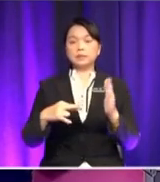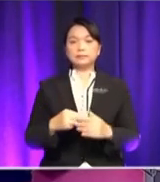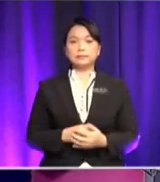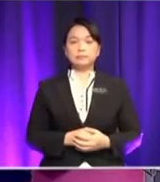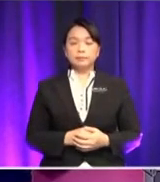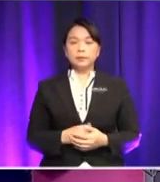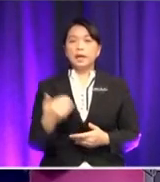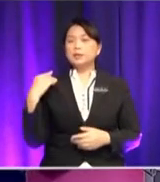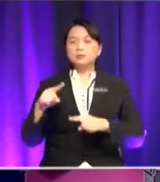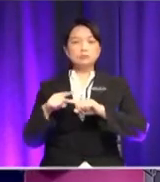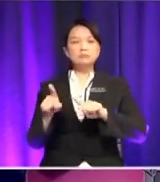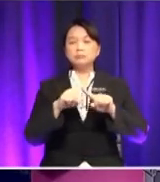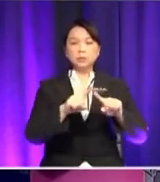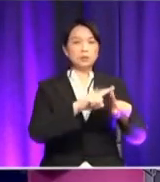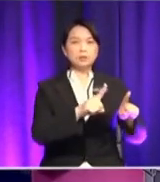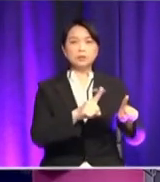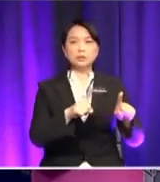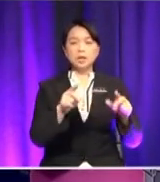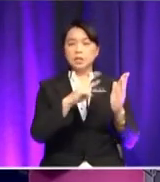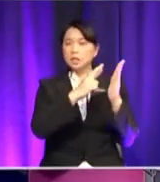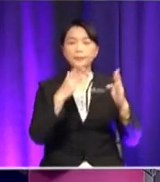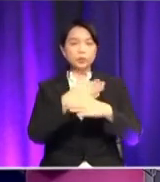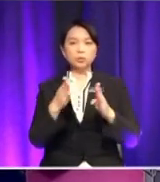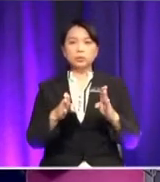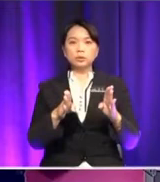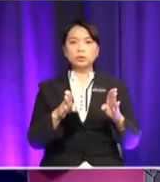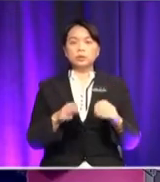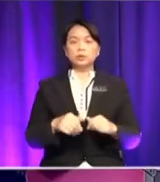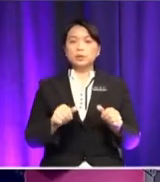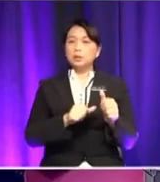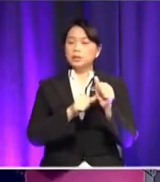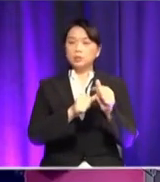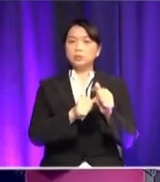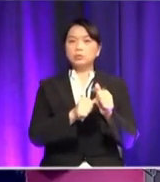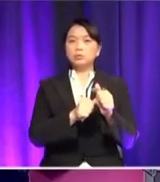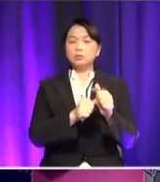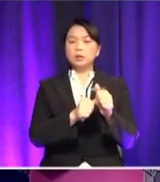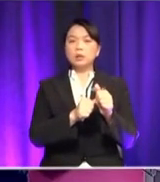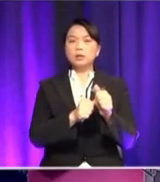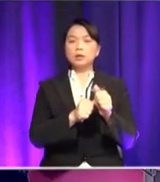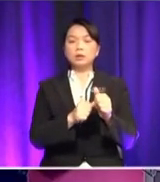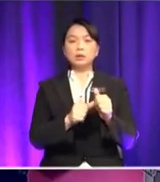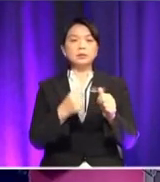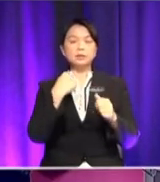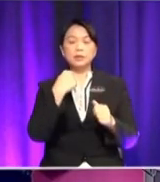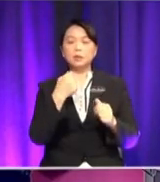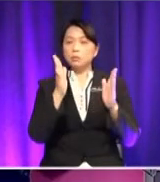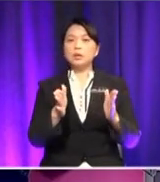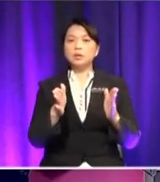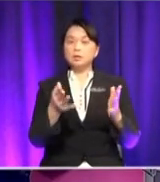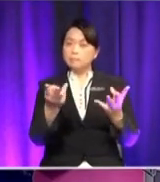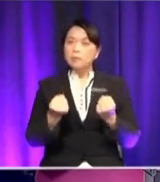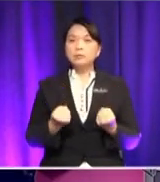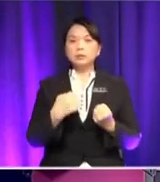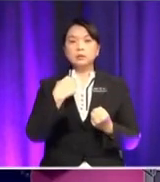Areka bentuk yang boleh diilhamkan bergantung kepada Citra seac Lion kliennya yang macam mana zodiak